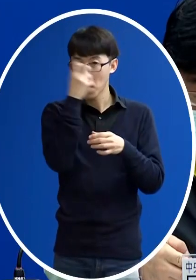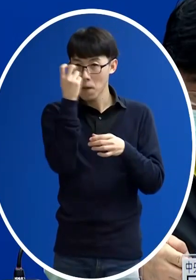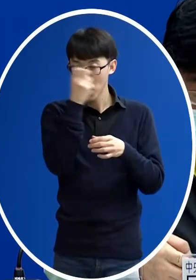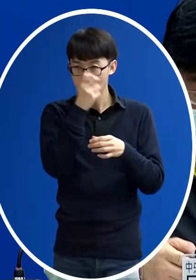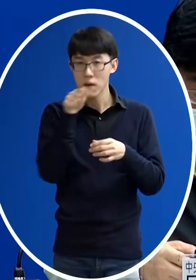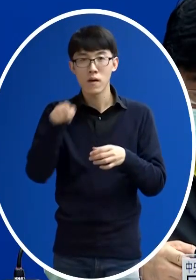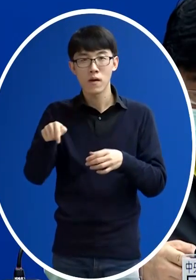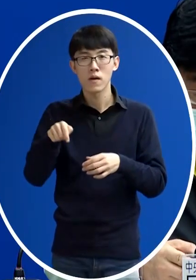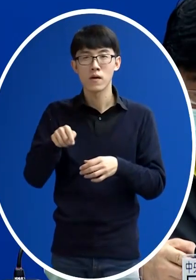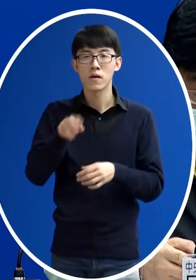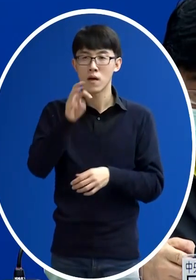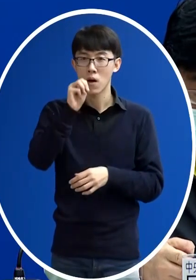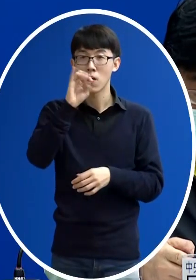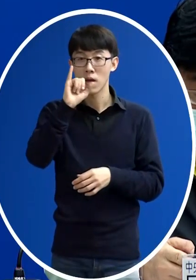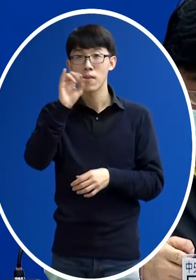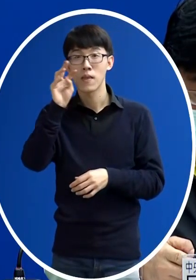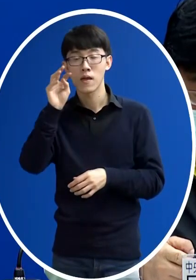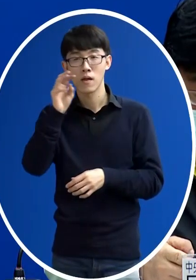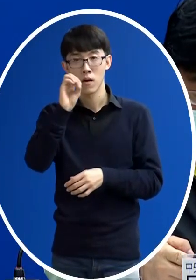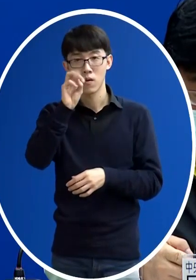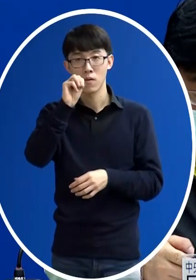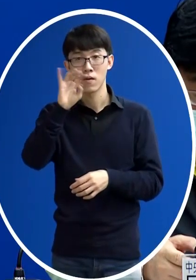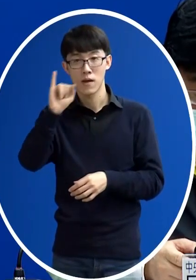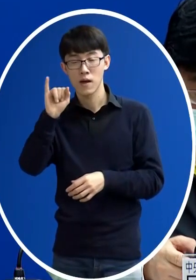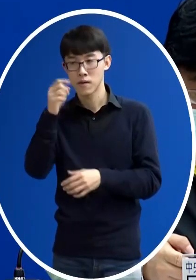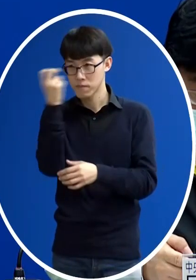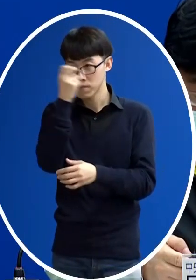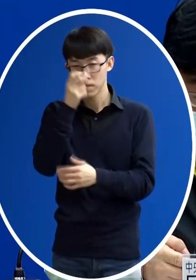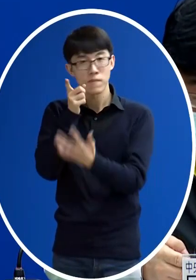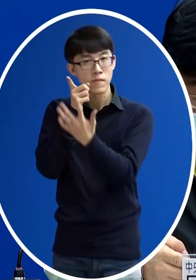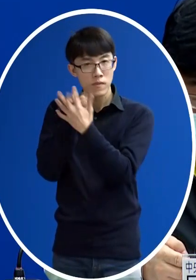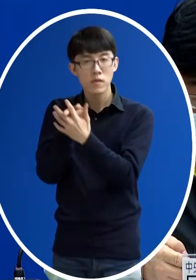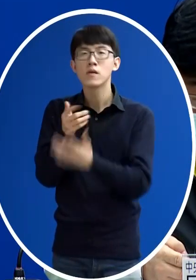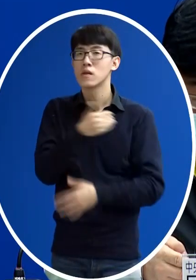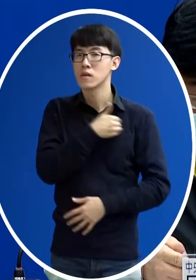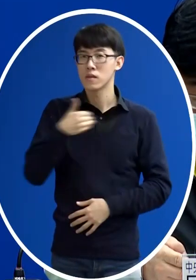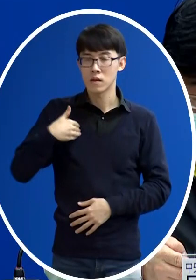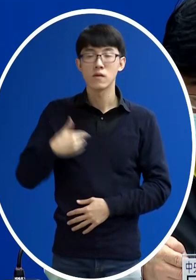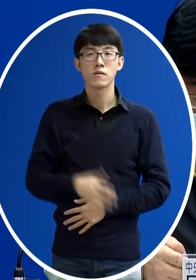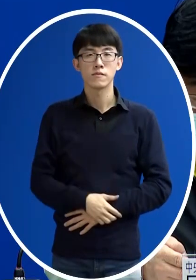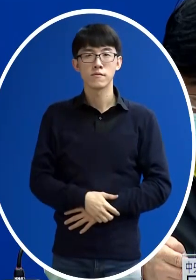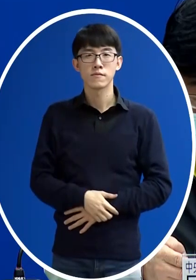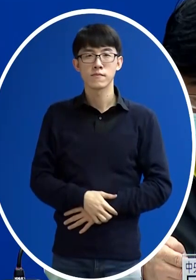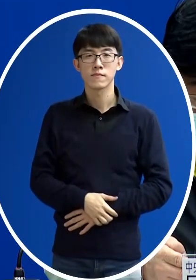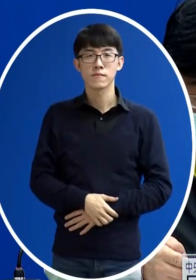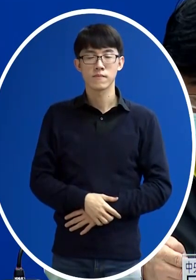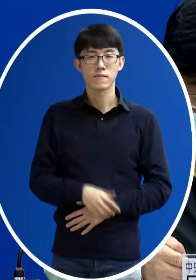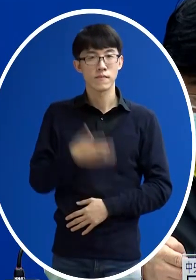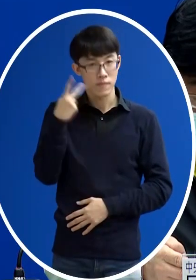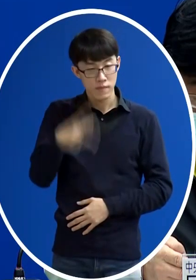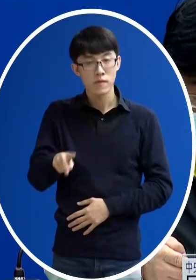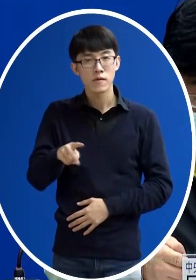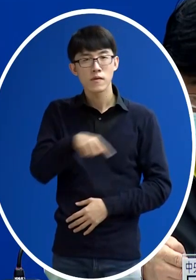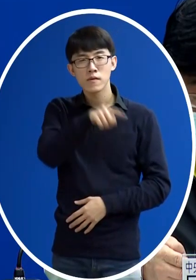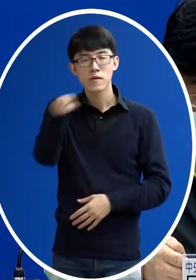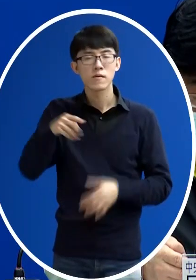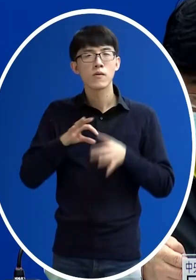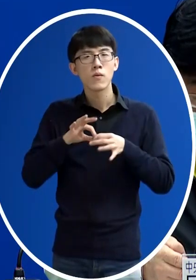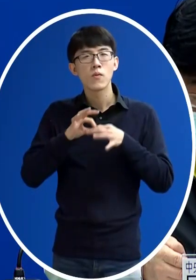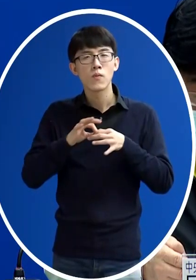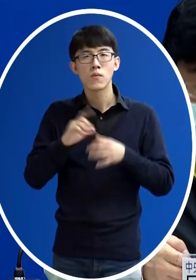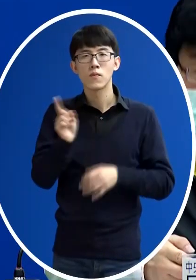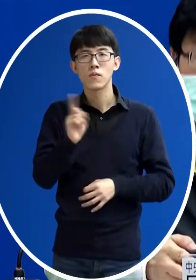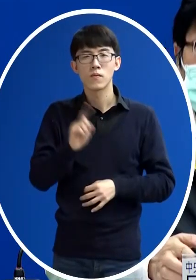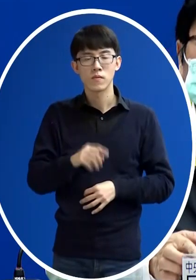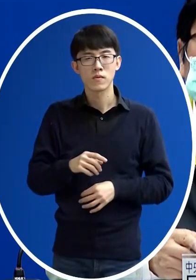仍然是比较还算是准确哦，这个部分也跟大家做一个报告。那至于大家更关心的，比如说传染力到底是